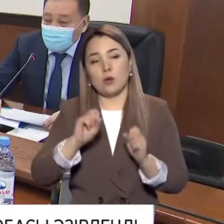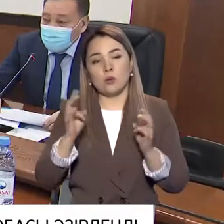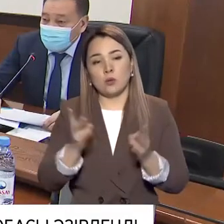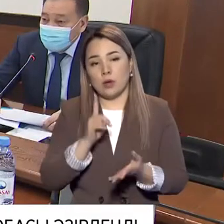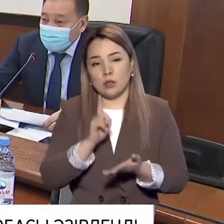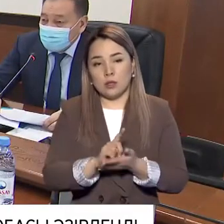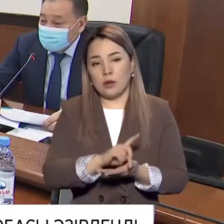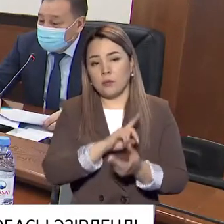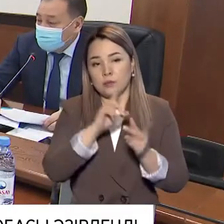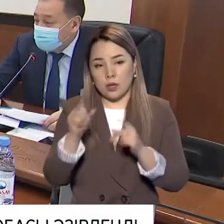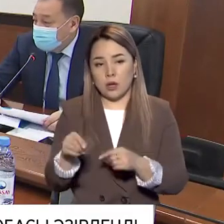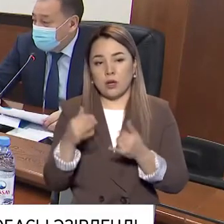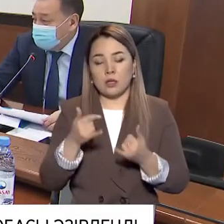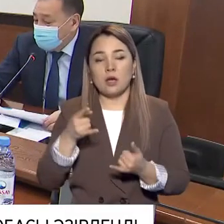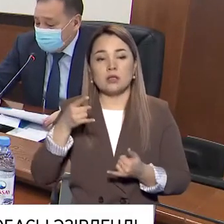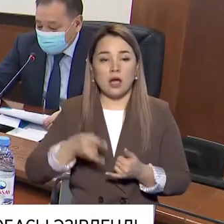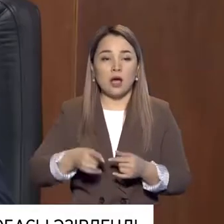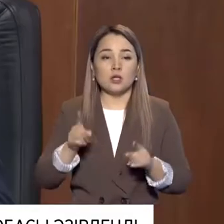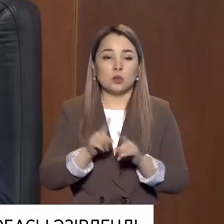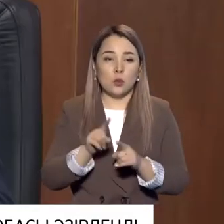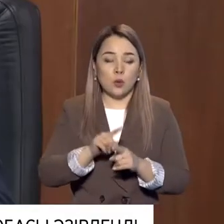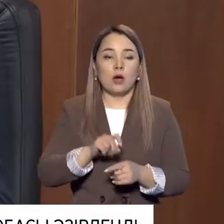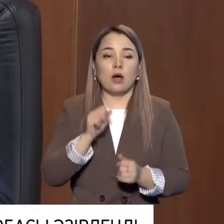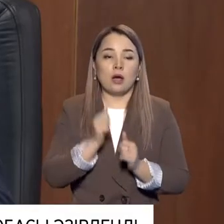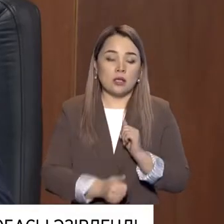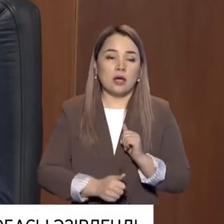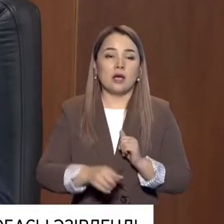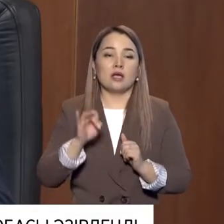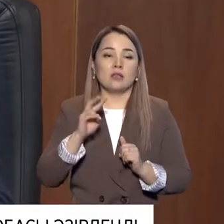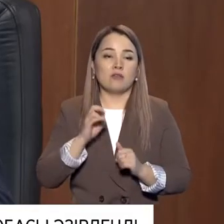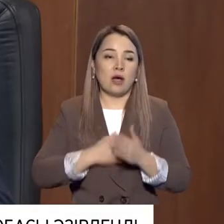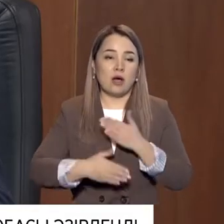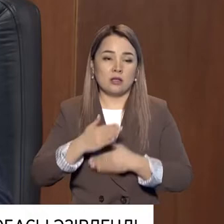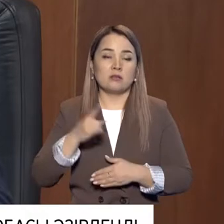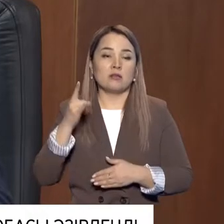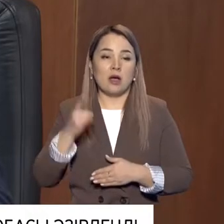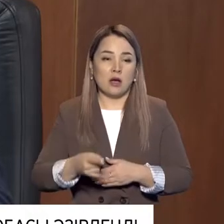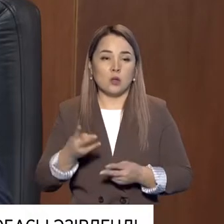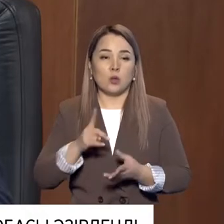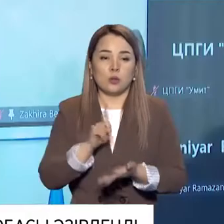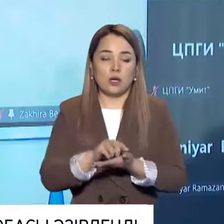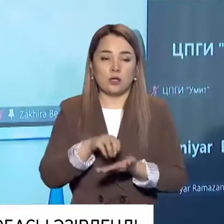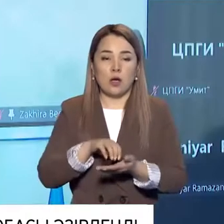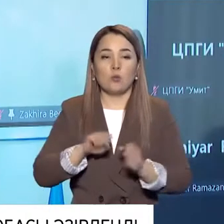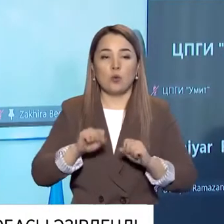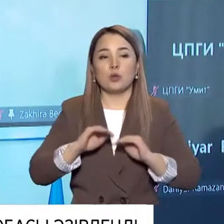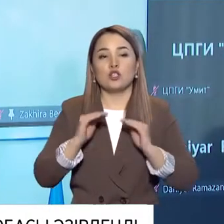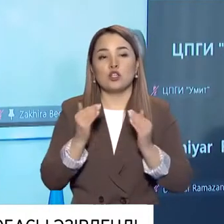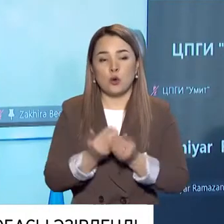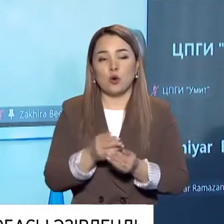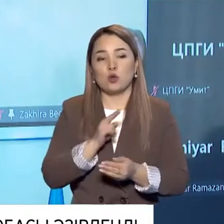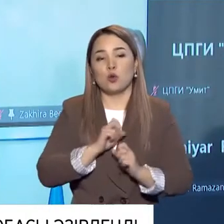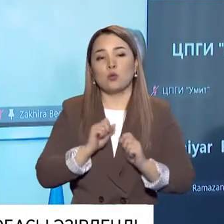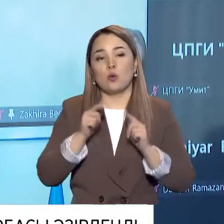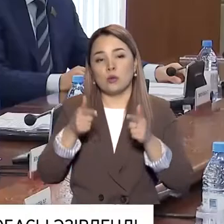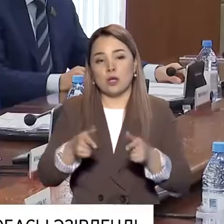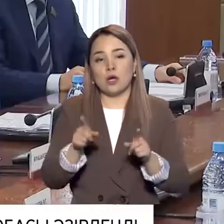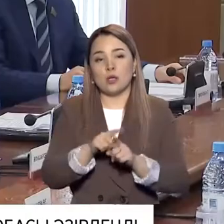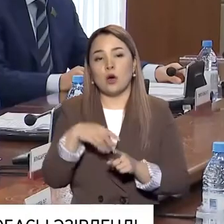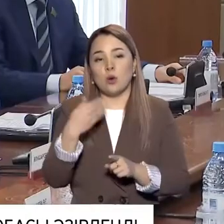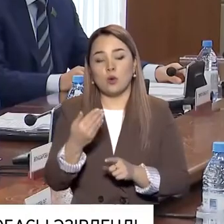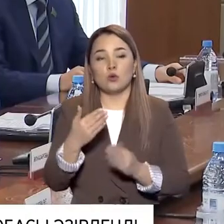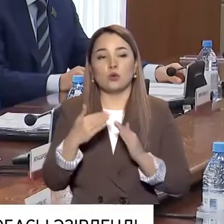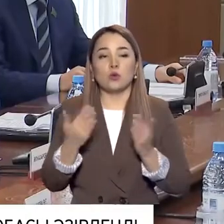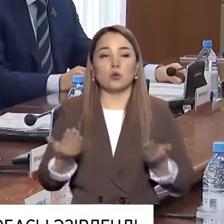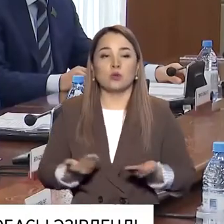тиіс. Таксопарктерде әрбір 10-шы көлік инва-такси болу керек. Жиында мүмкіндігі шектеулі азаматтарды жұмысқа орналастыру, оларды